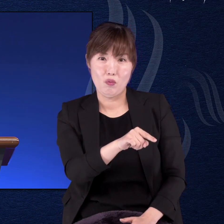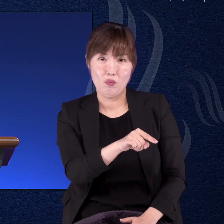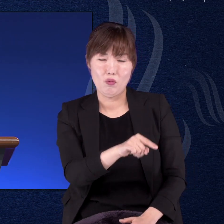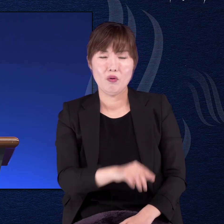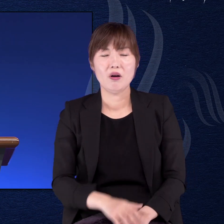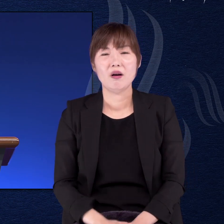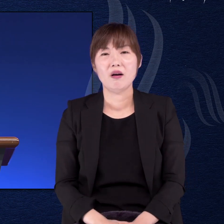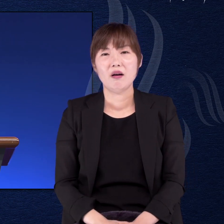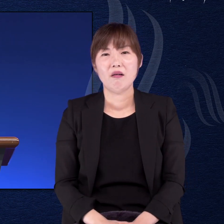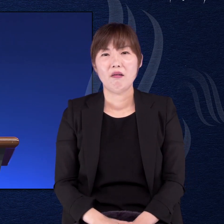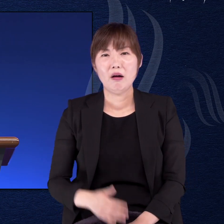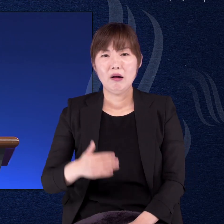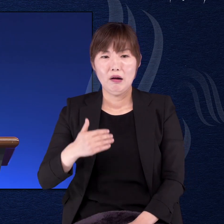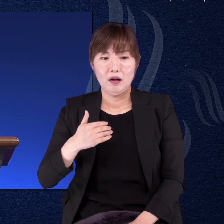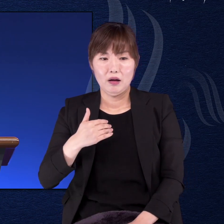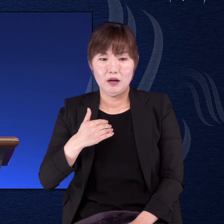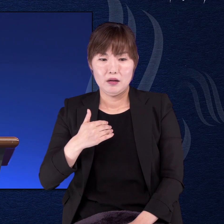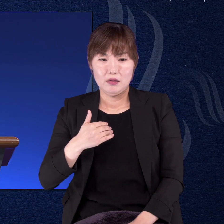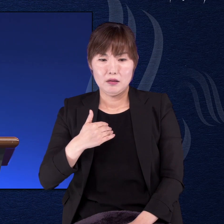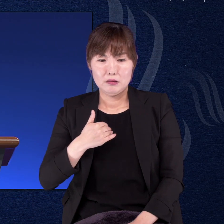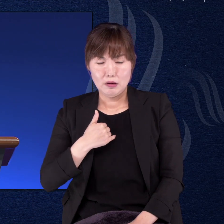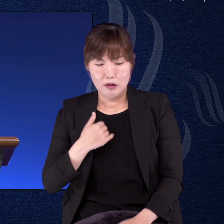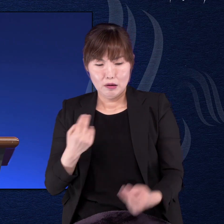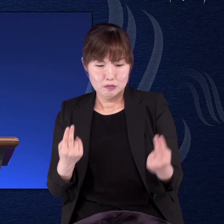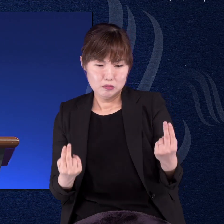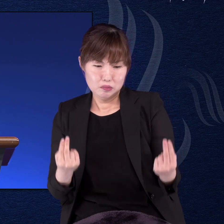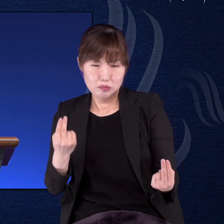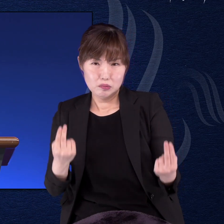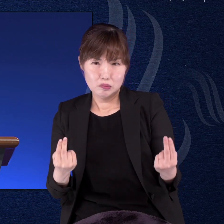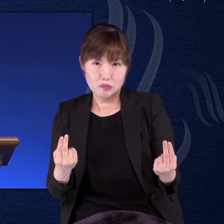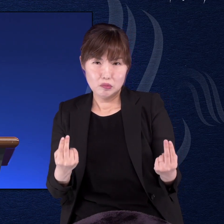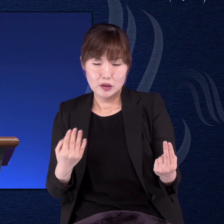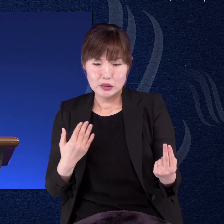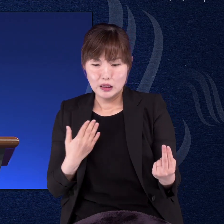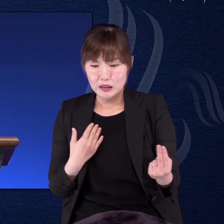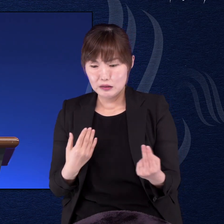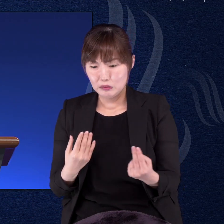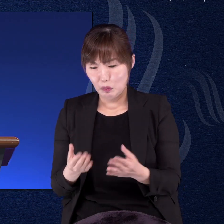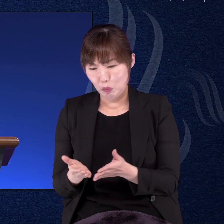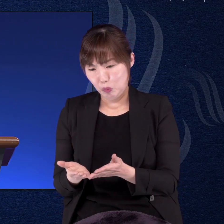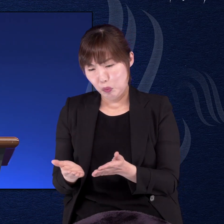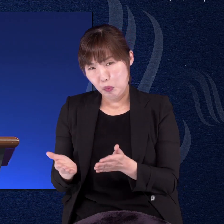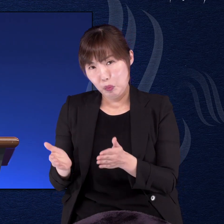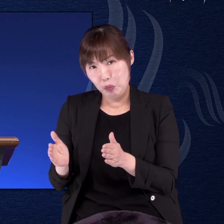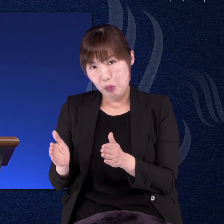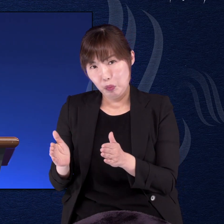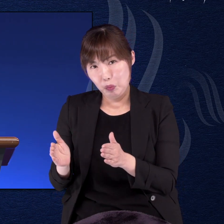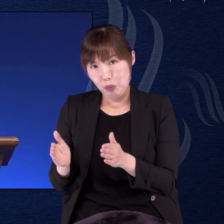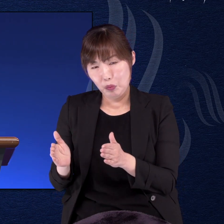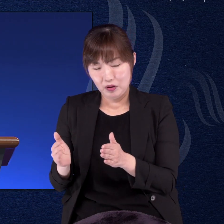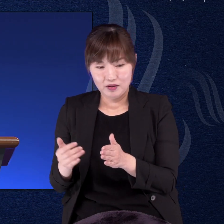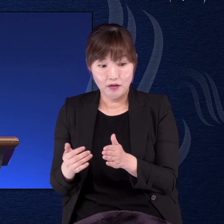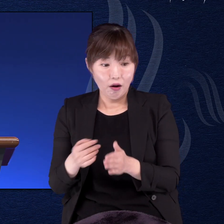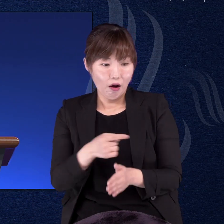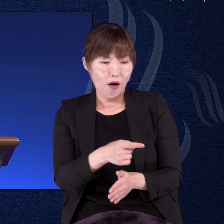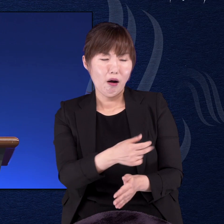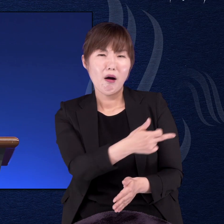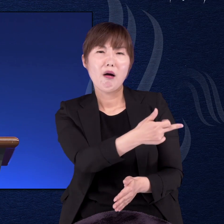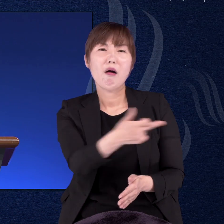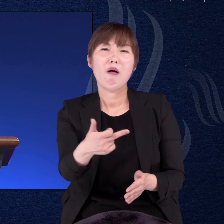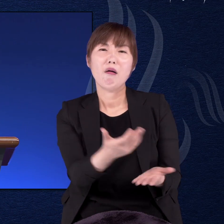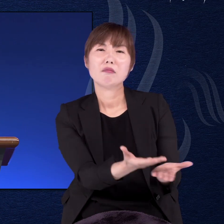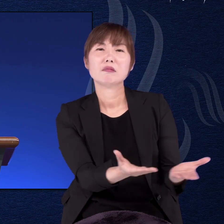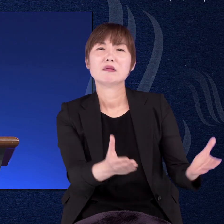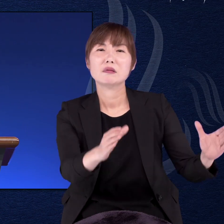나보다 훨씬 큰가 보다. 나한테는 그저 그냥 건강하고 이렇게 예쁜 아이들 주셨고,